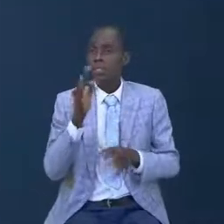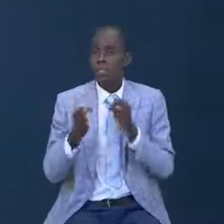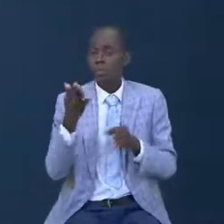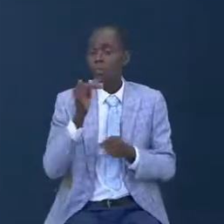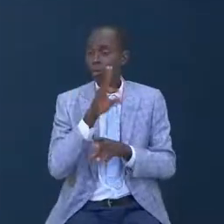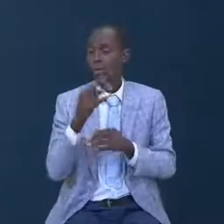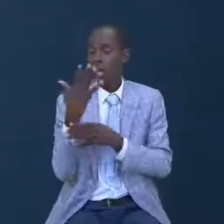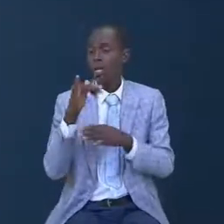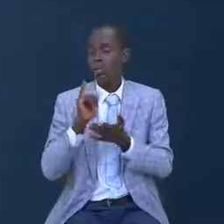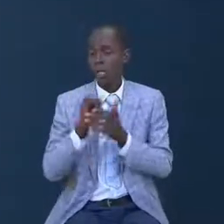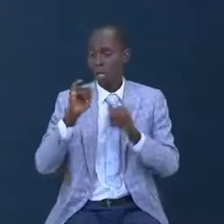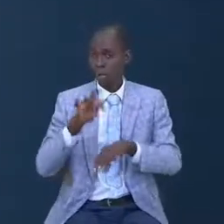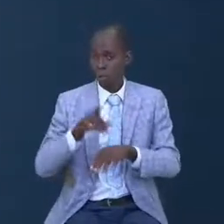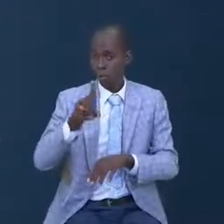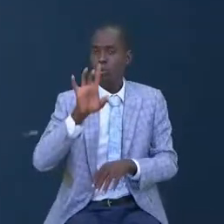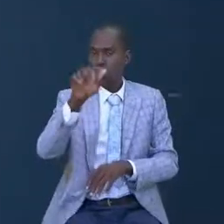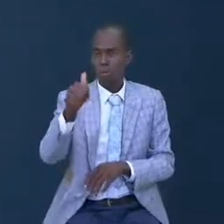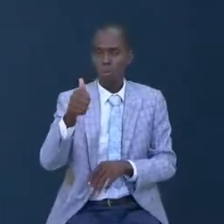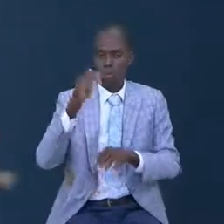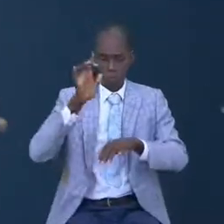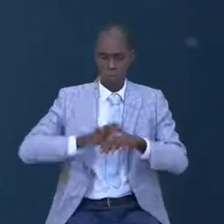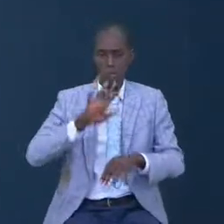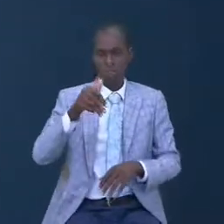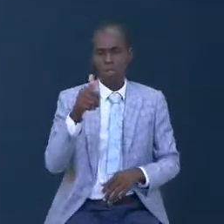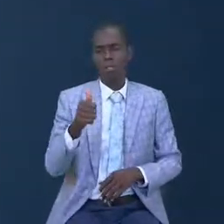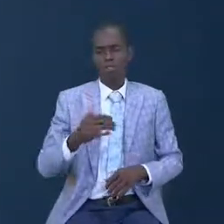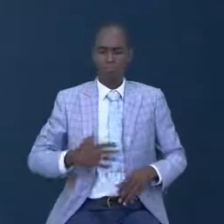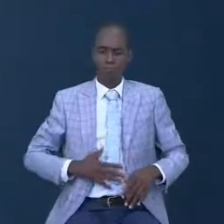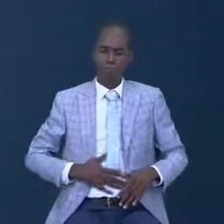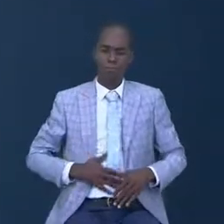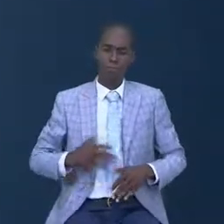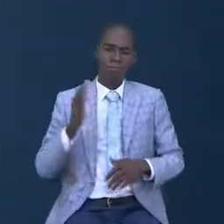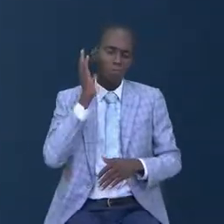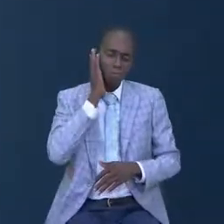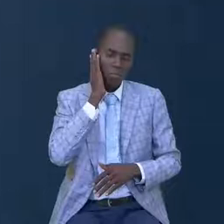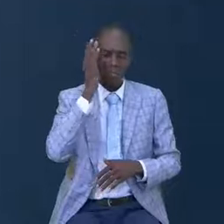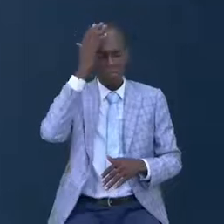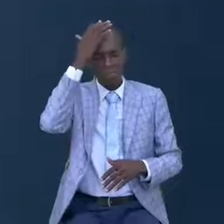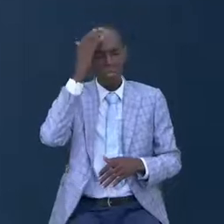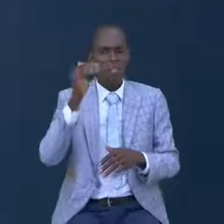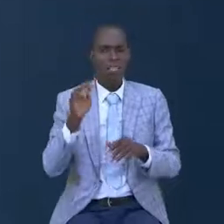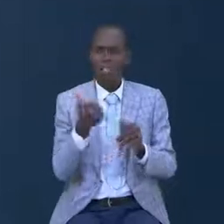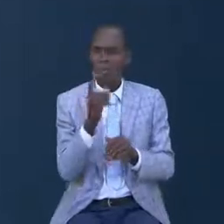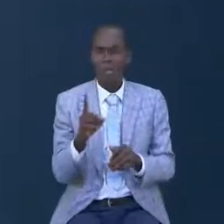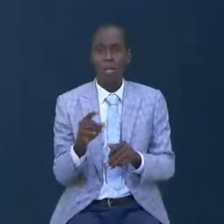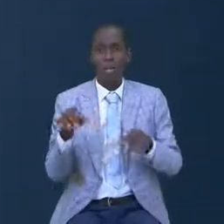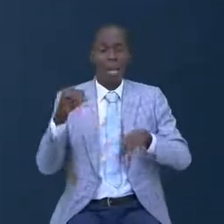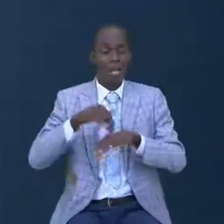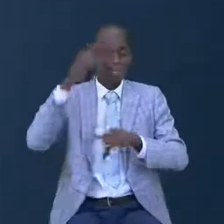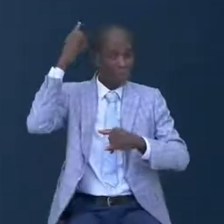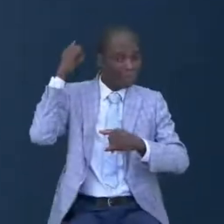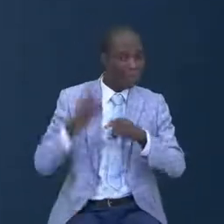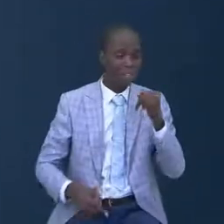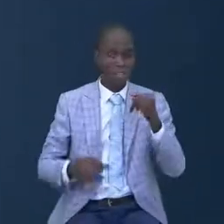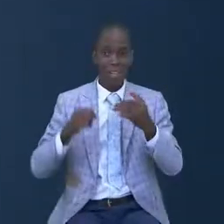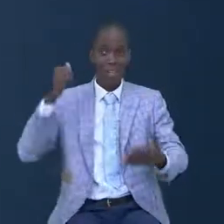le nom de Jésus, s'il n'y a pas de main qui peut te toucher là-bas, ton mari n'est pas là, quelqu'un n'a pas là-bas, touche-toi toi-même